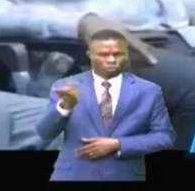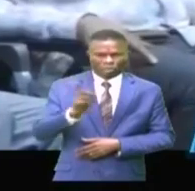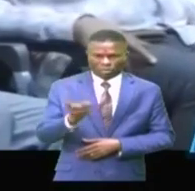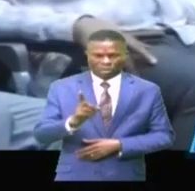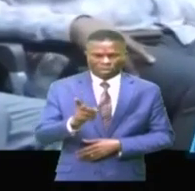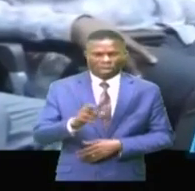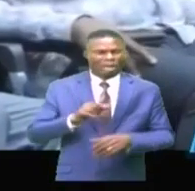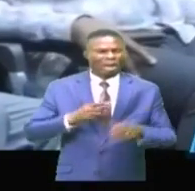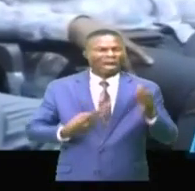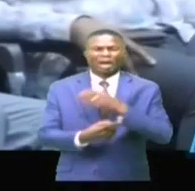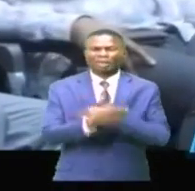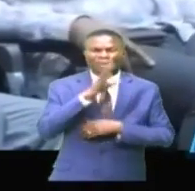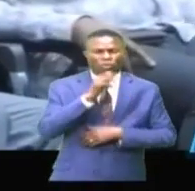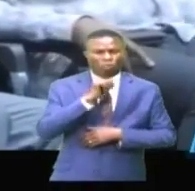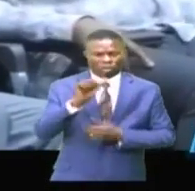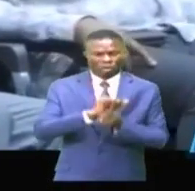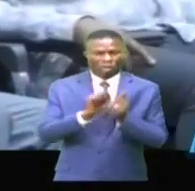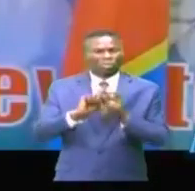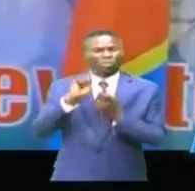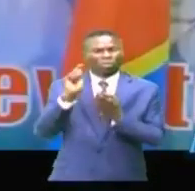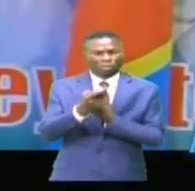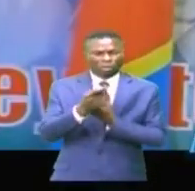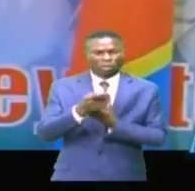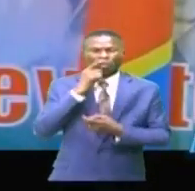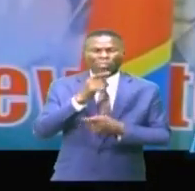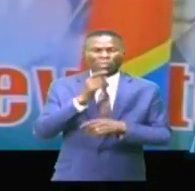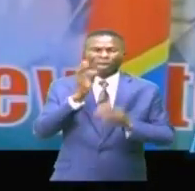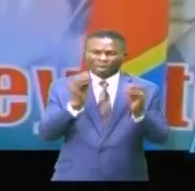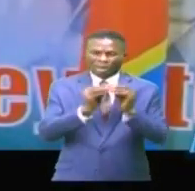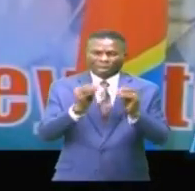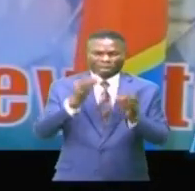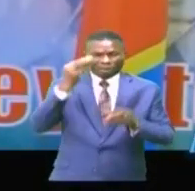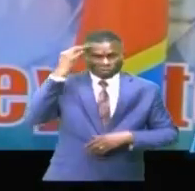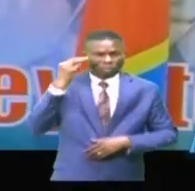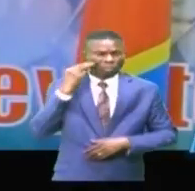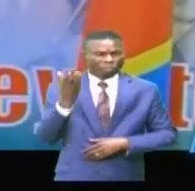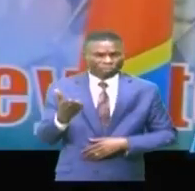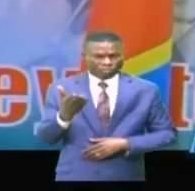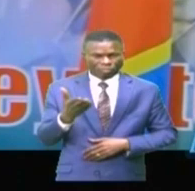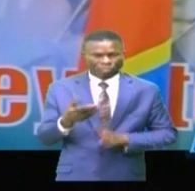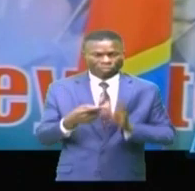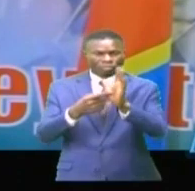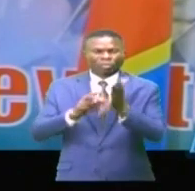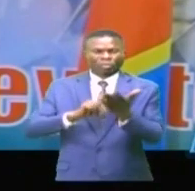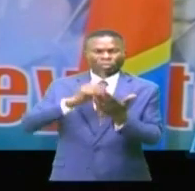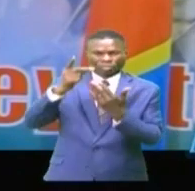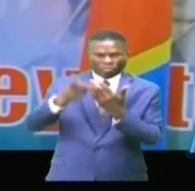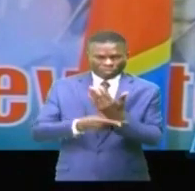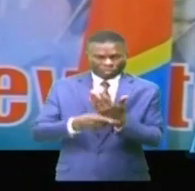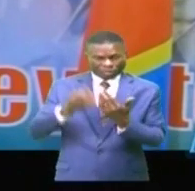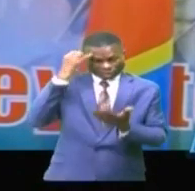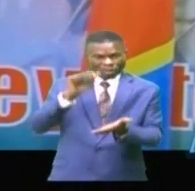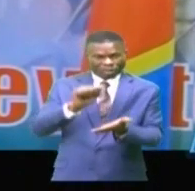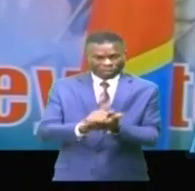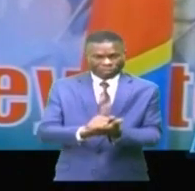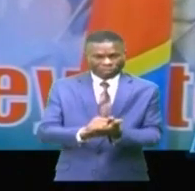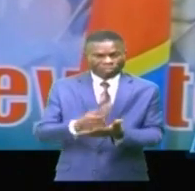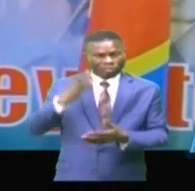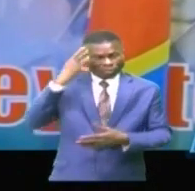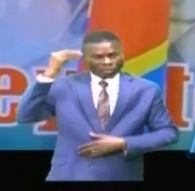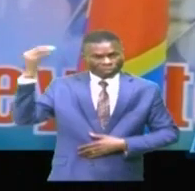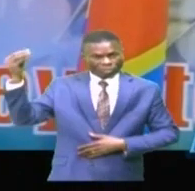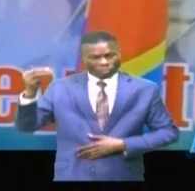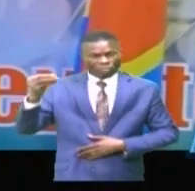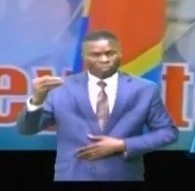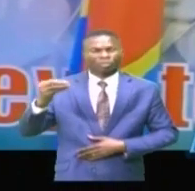des tribus nous en avons parlé en conseil avec le ministre à Yves mokhoulou qui a présenté un projet de loi dans ce sens-là nous espérons que